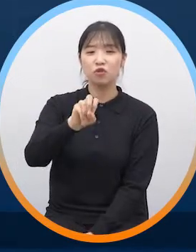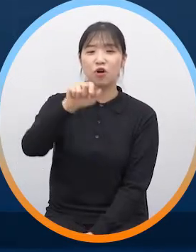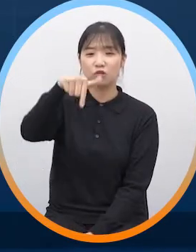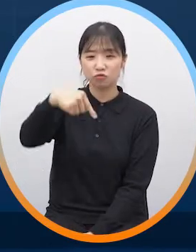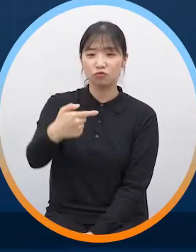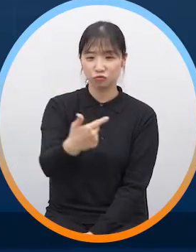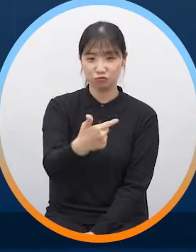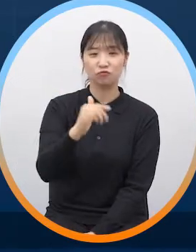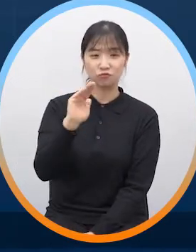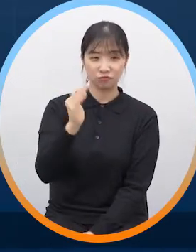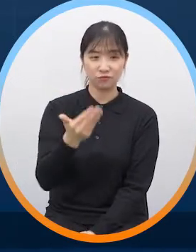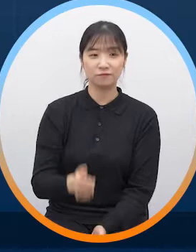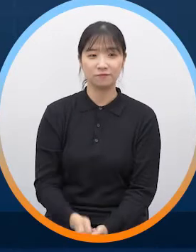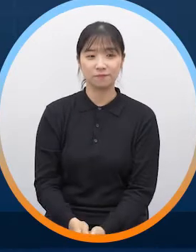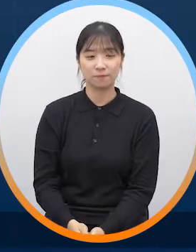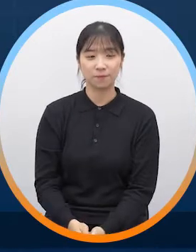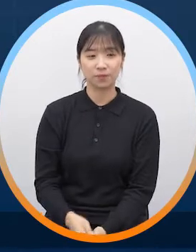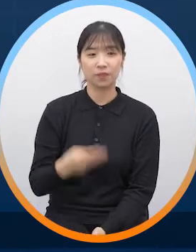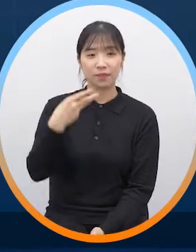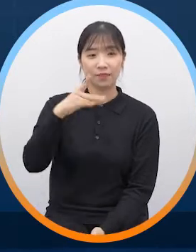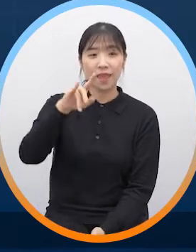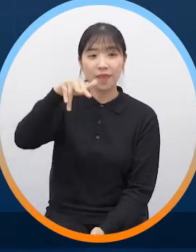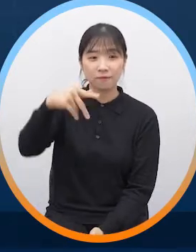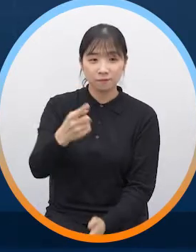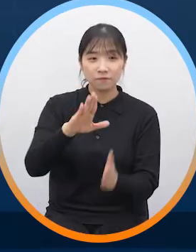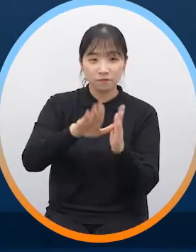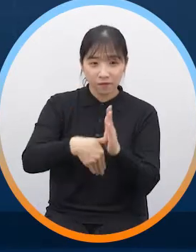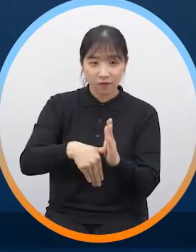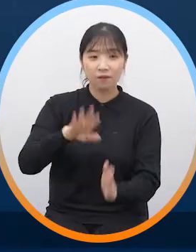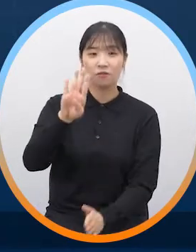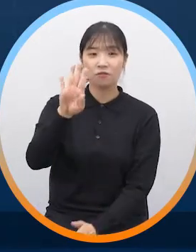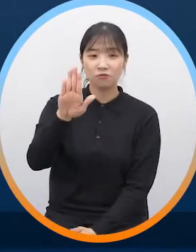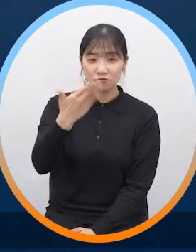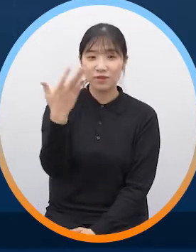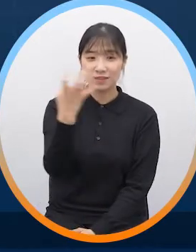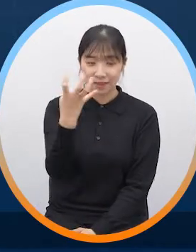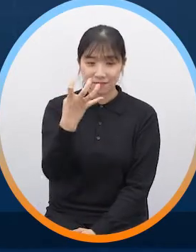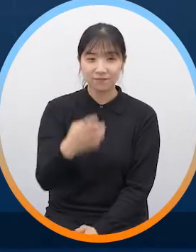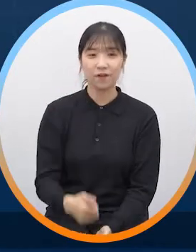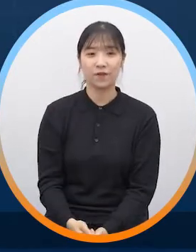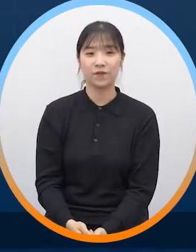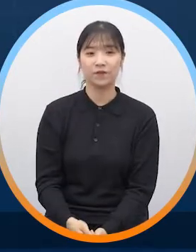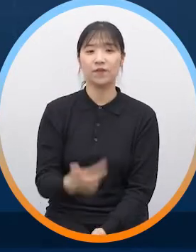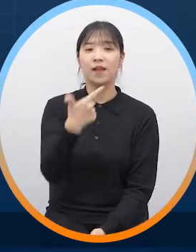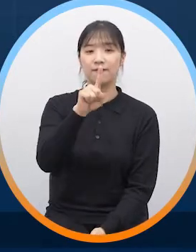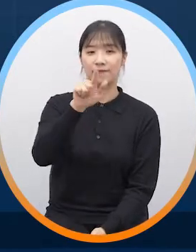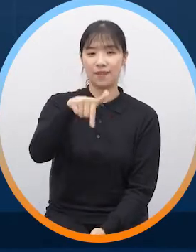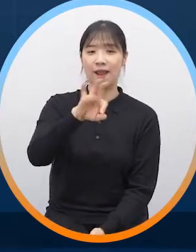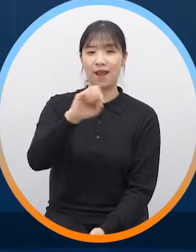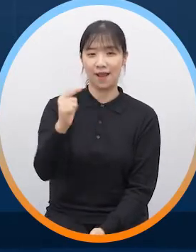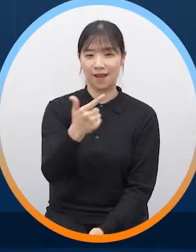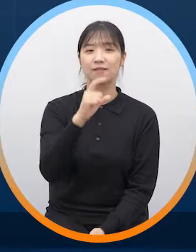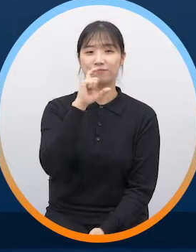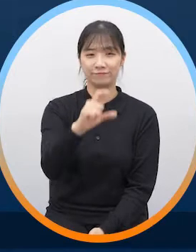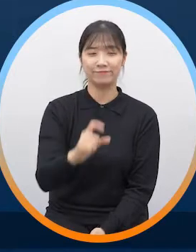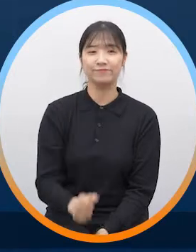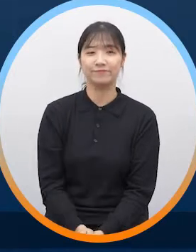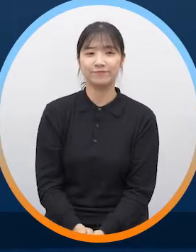불령군으로 됐는데요. 태조 때 940년 나간으로 불리게